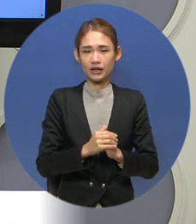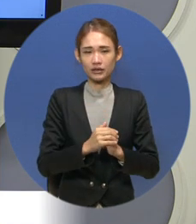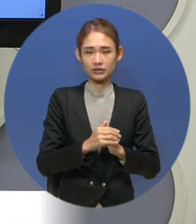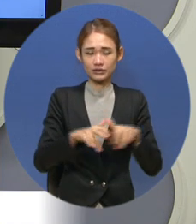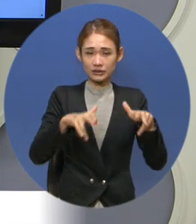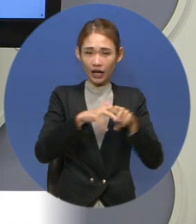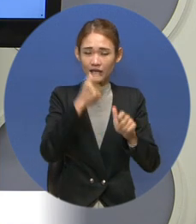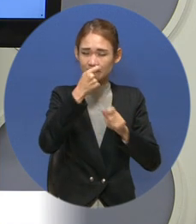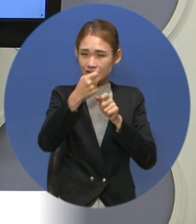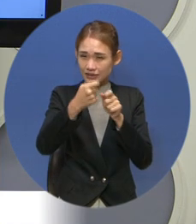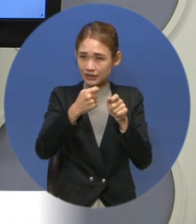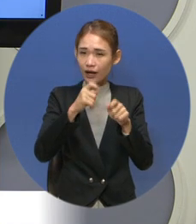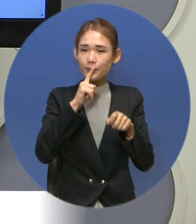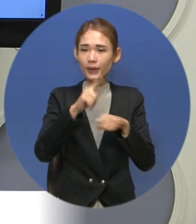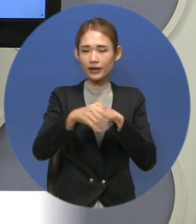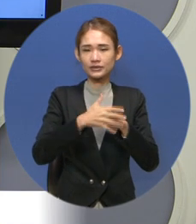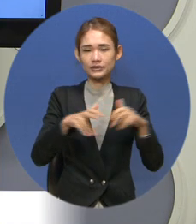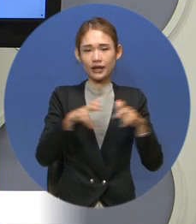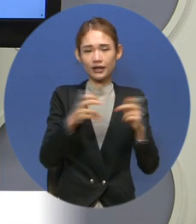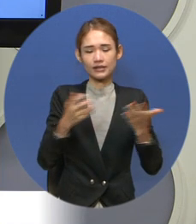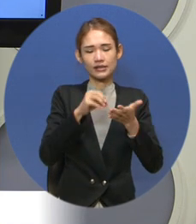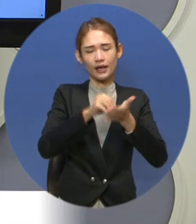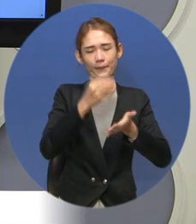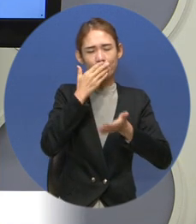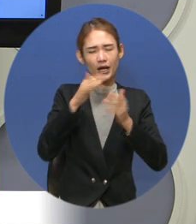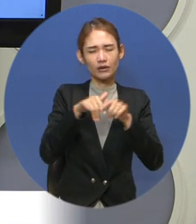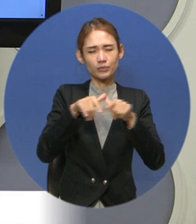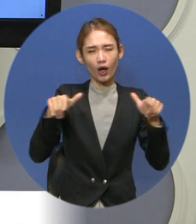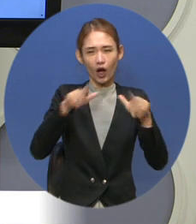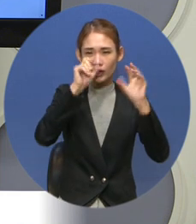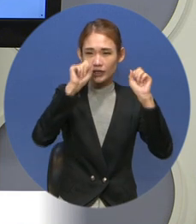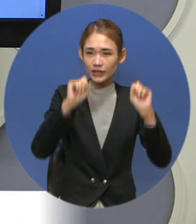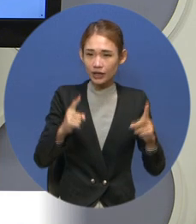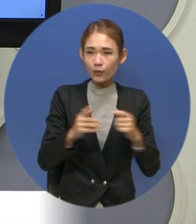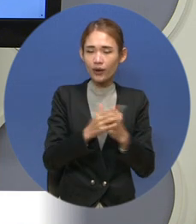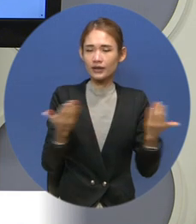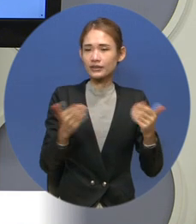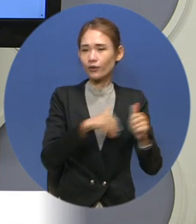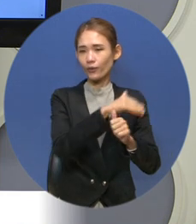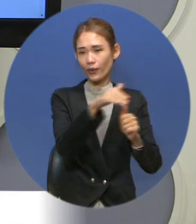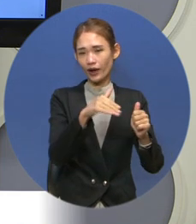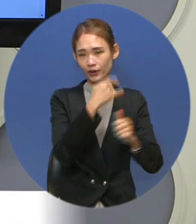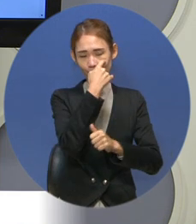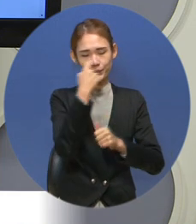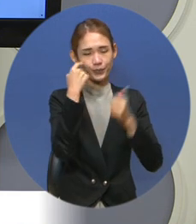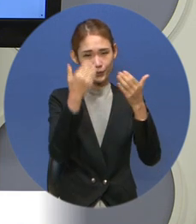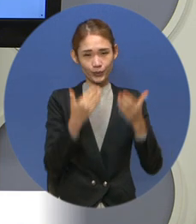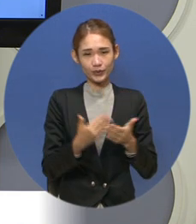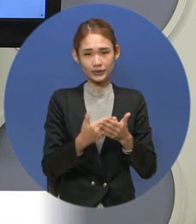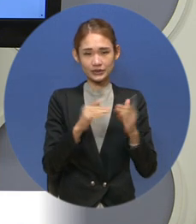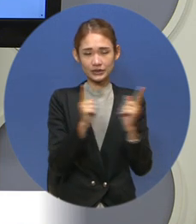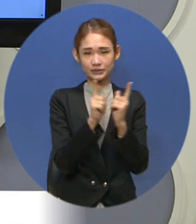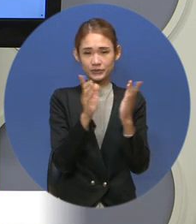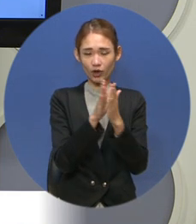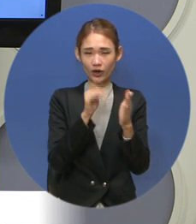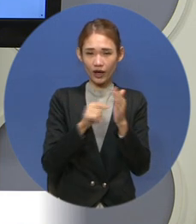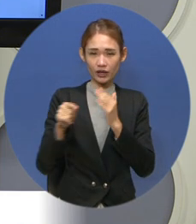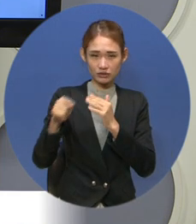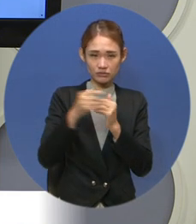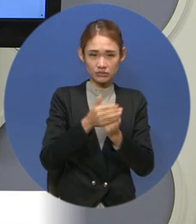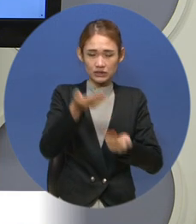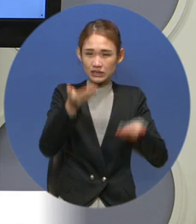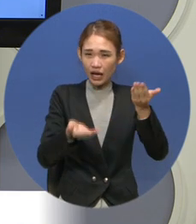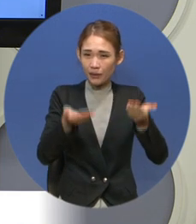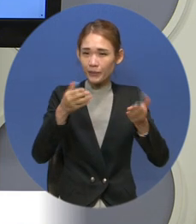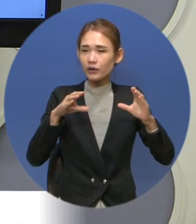친화성 이란 장애인에게 일할 수 있는 평등한 기회와 근로 환경을 보장하고 직간접적으로 발생하는 차별을